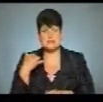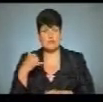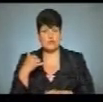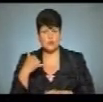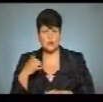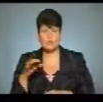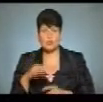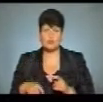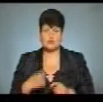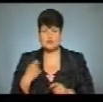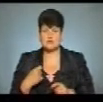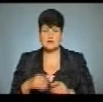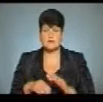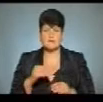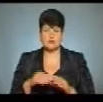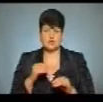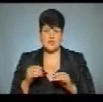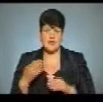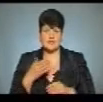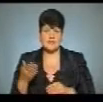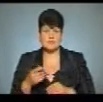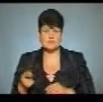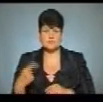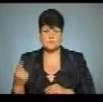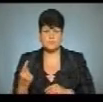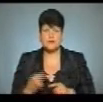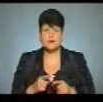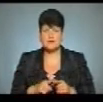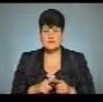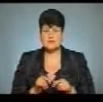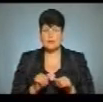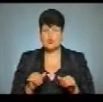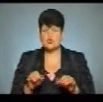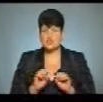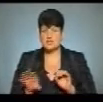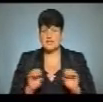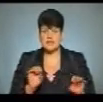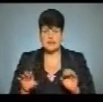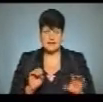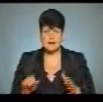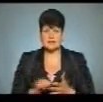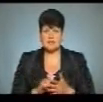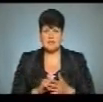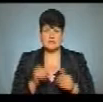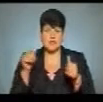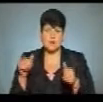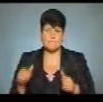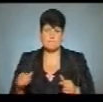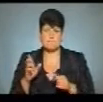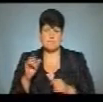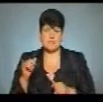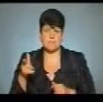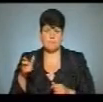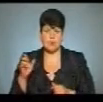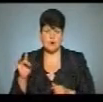про порушення передвиборчої агітації на Тернопільщині. Це поширення агітаційних матеріалів і розміщення на білбордах плакатів